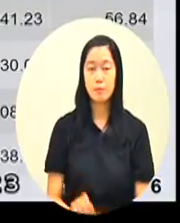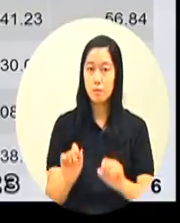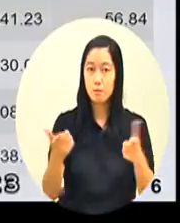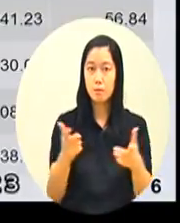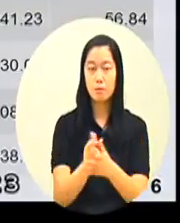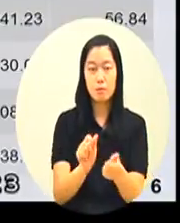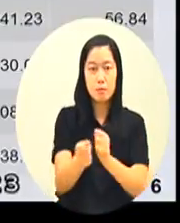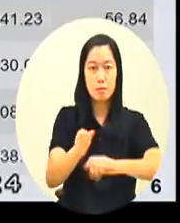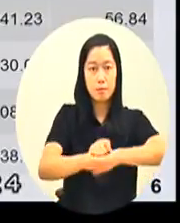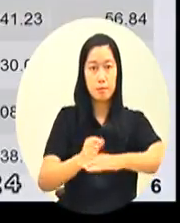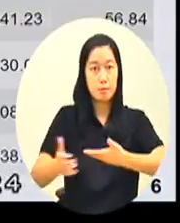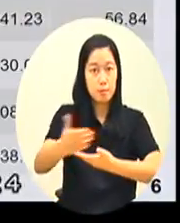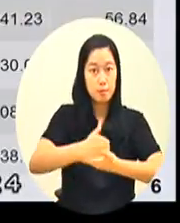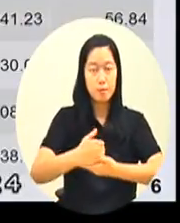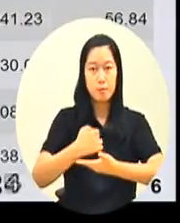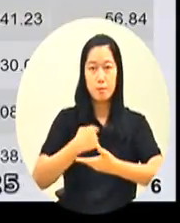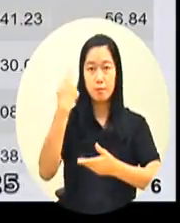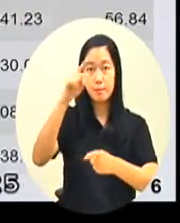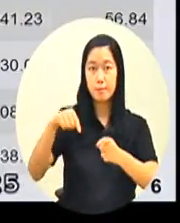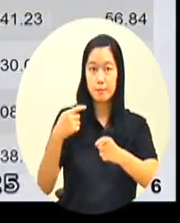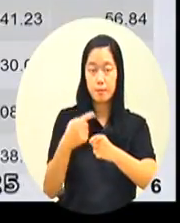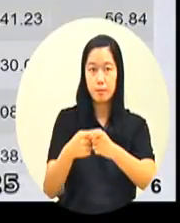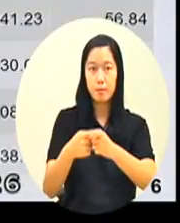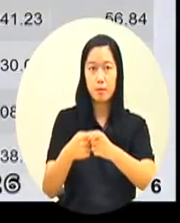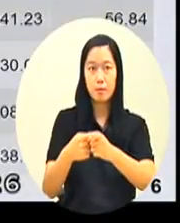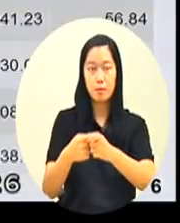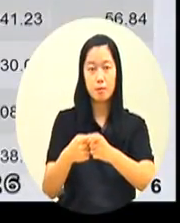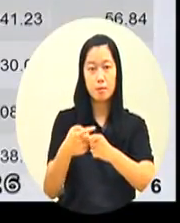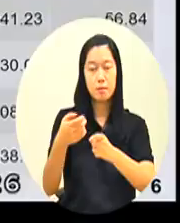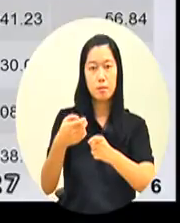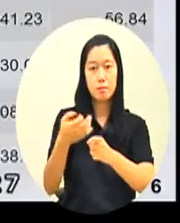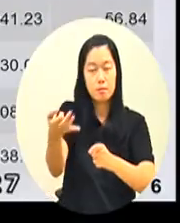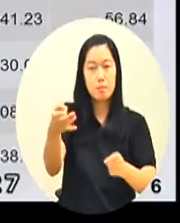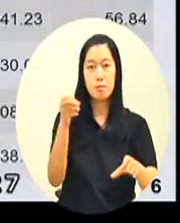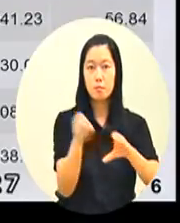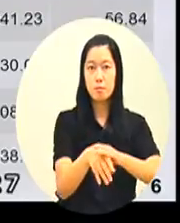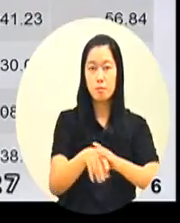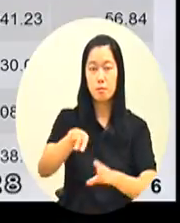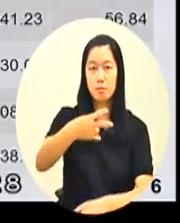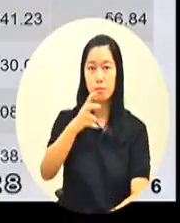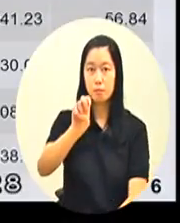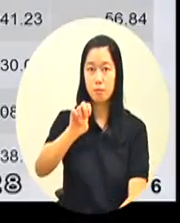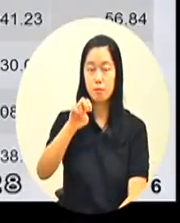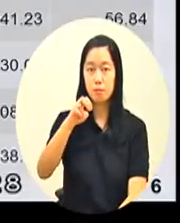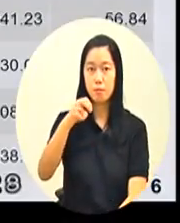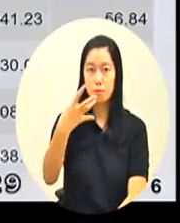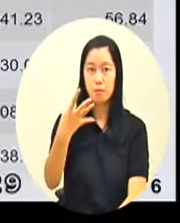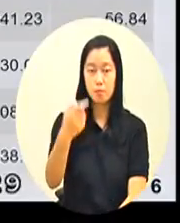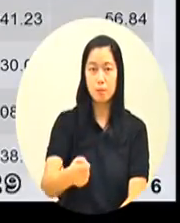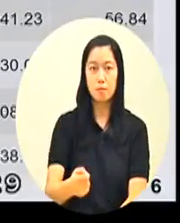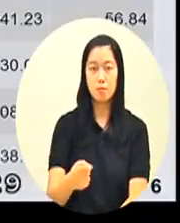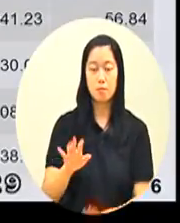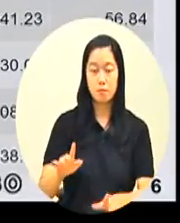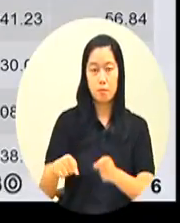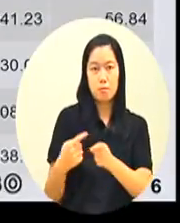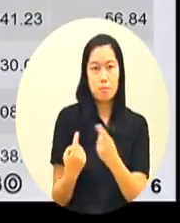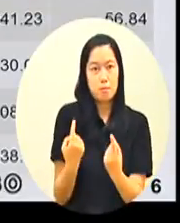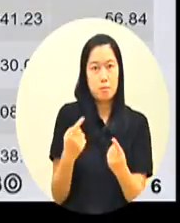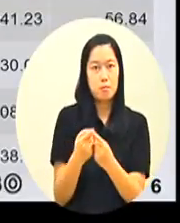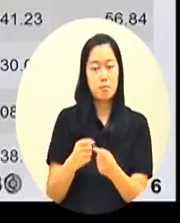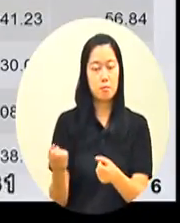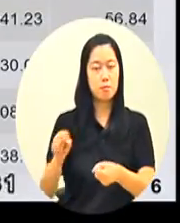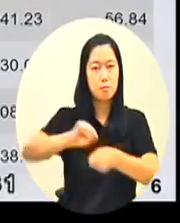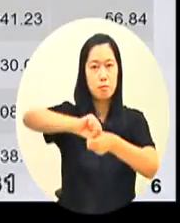客收入，我们明年度编了214亿多，比今年201亿多了13亿